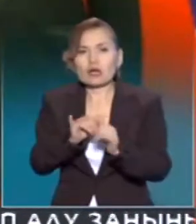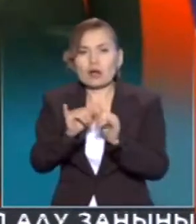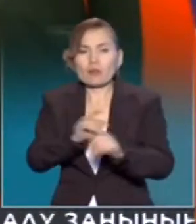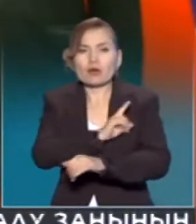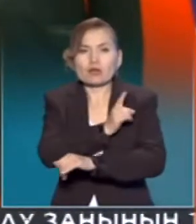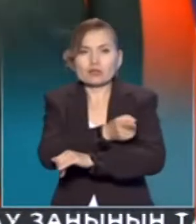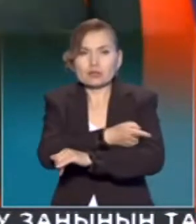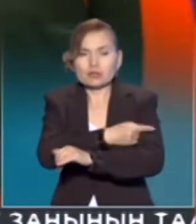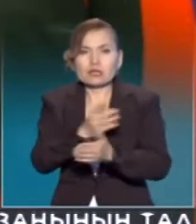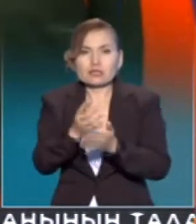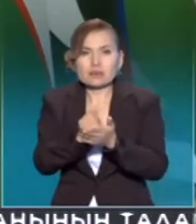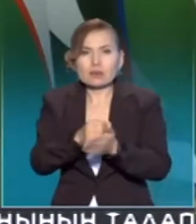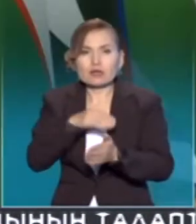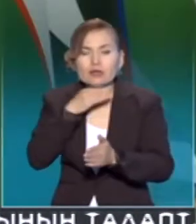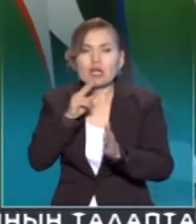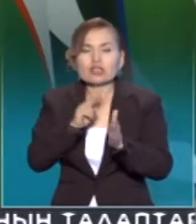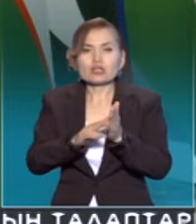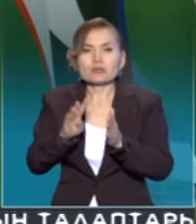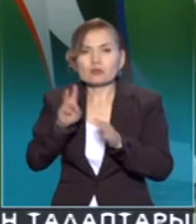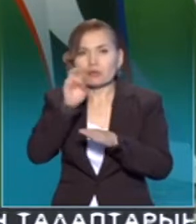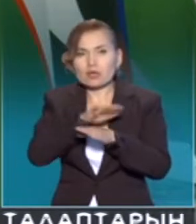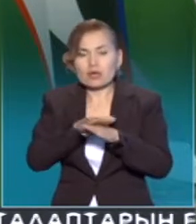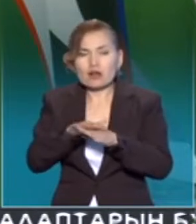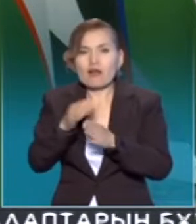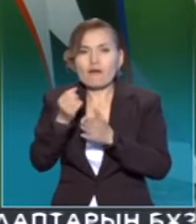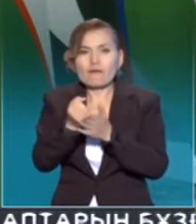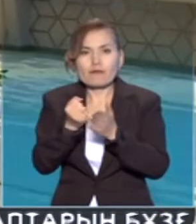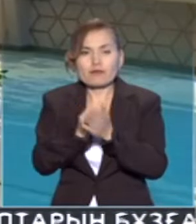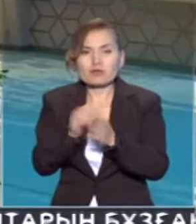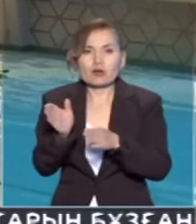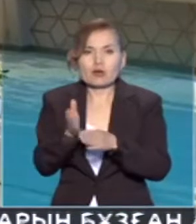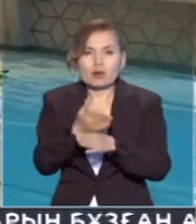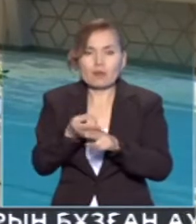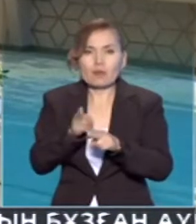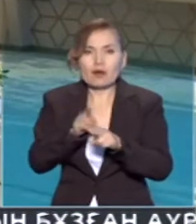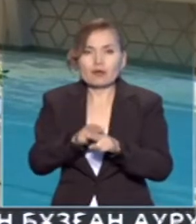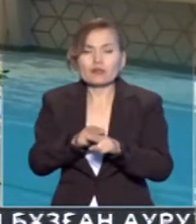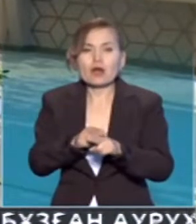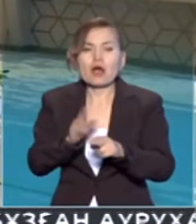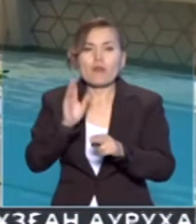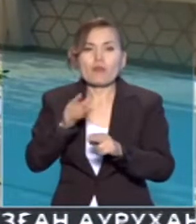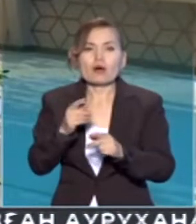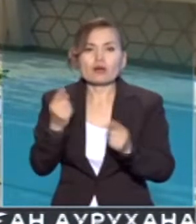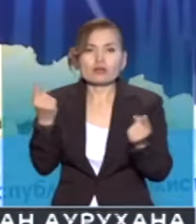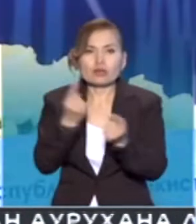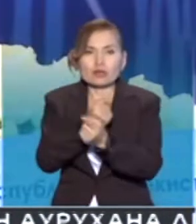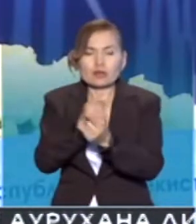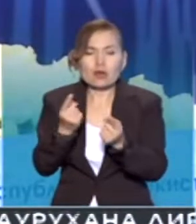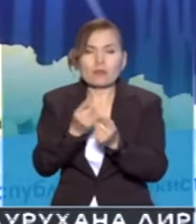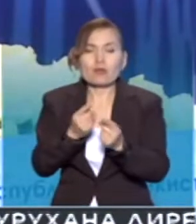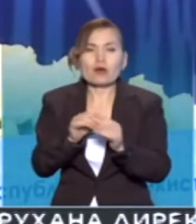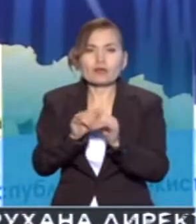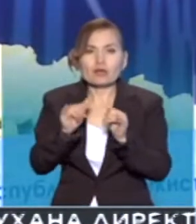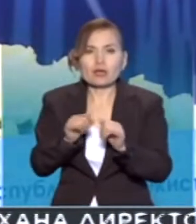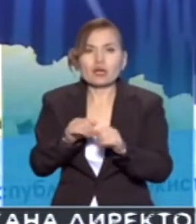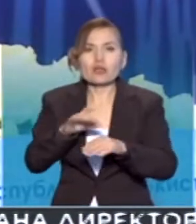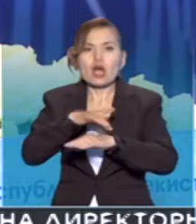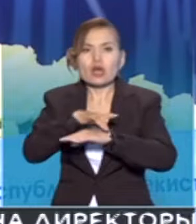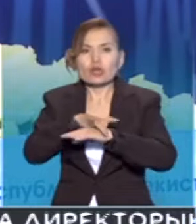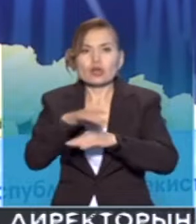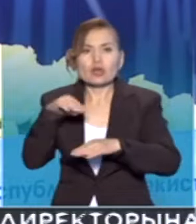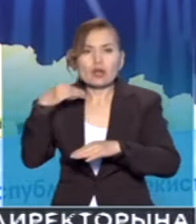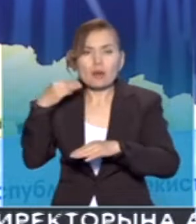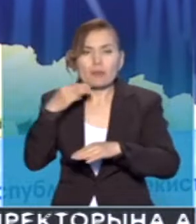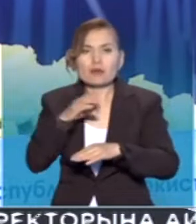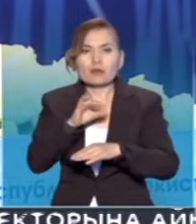зор. 74 елдің азаматтары визасыз кіре алады. Авиациялық шектеулер азайды. Логистиканы дамыту жоспары әзірленді. Түркістан, Ташкент, Самарқанд,